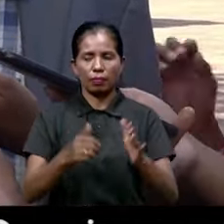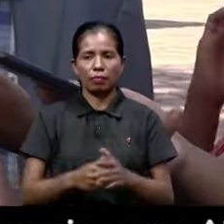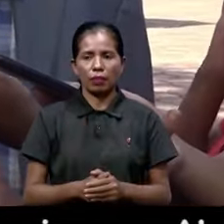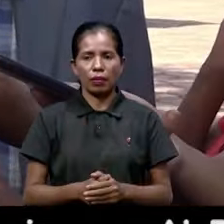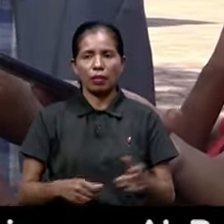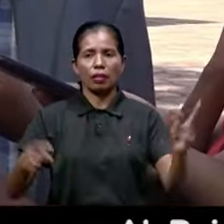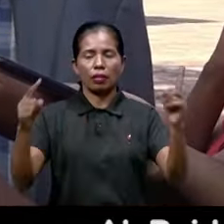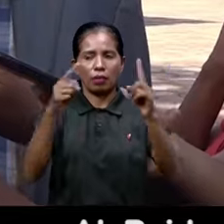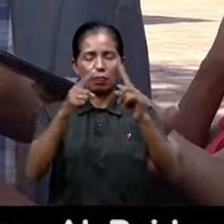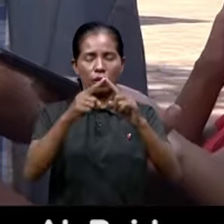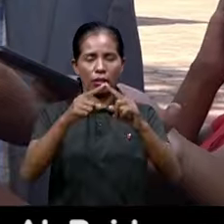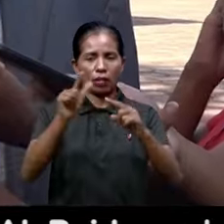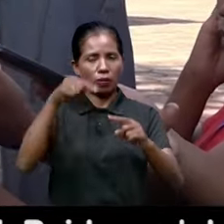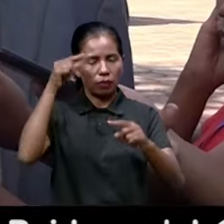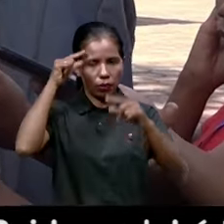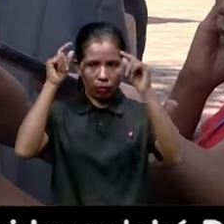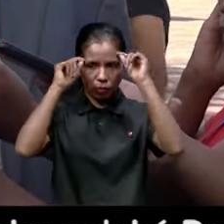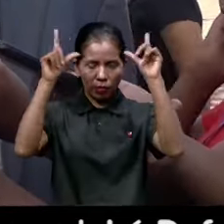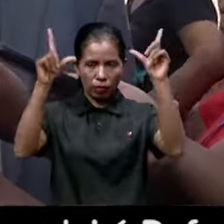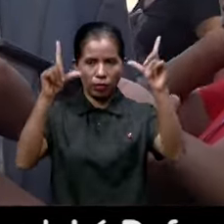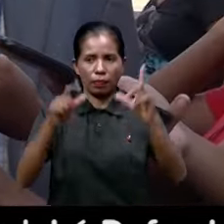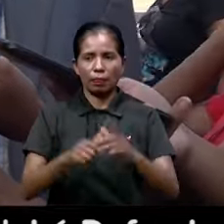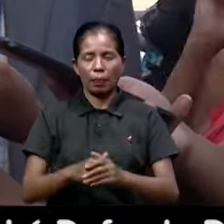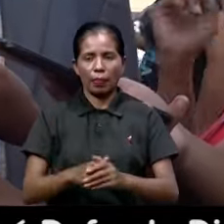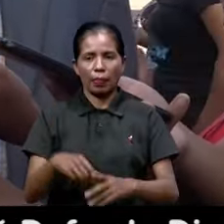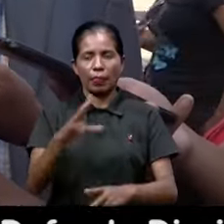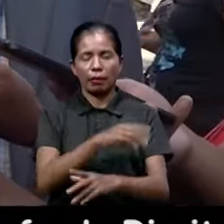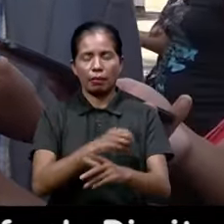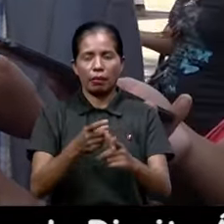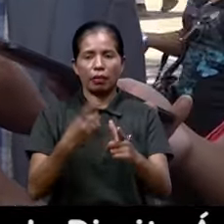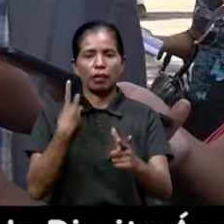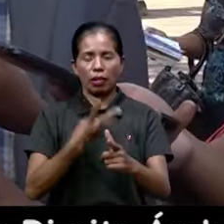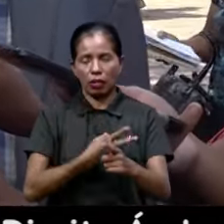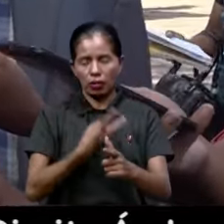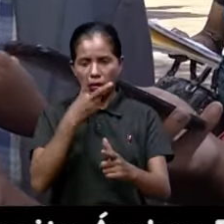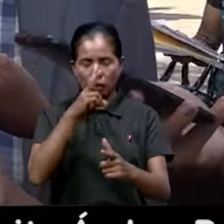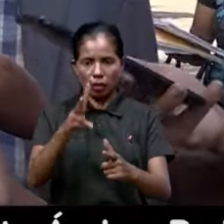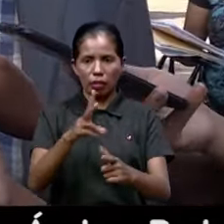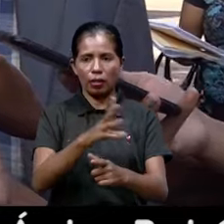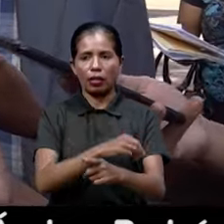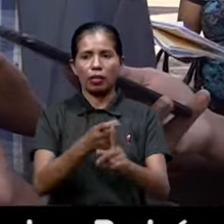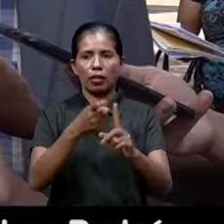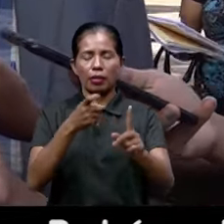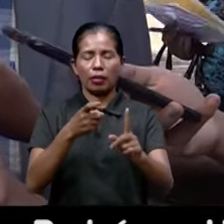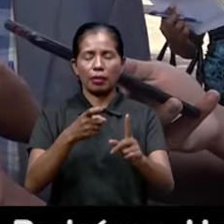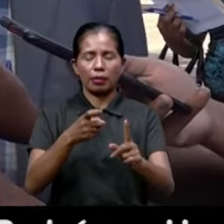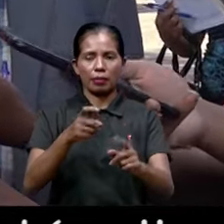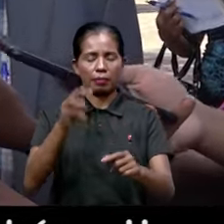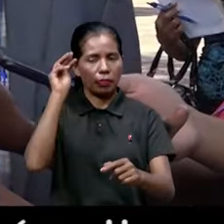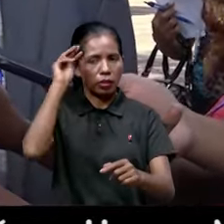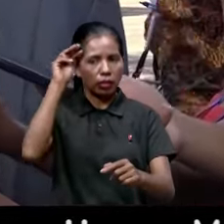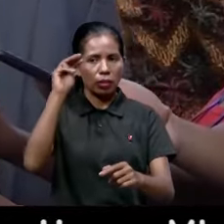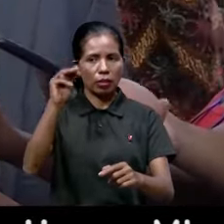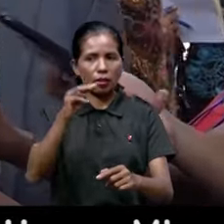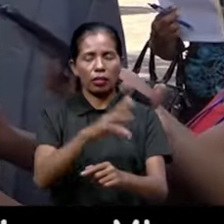kepada pemerintah Timor liste dalam hal ini saya didampingin bapak menteri